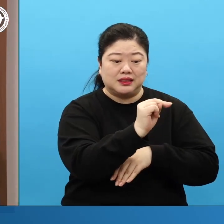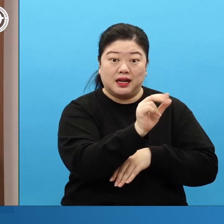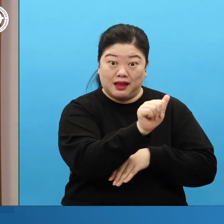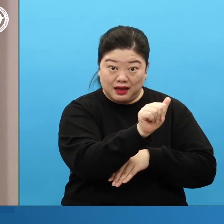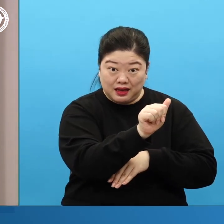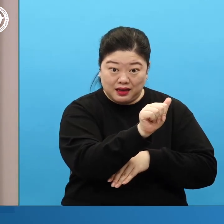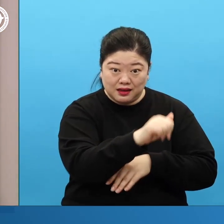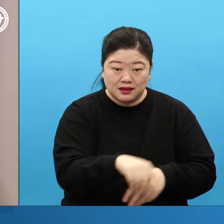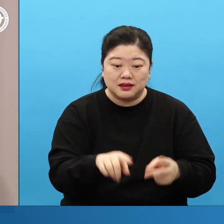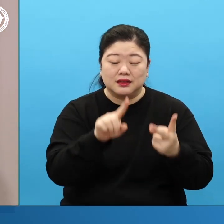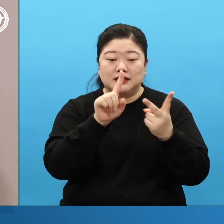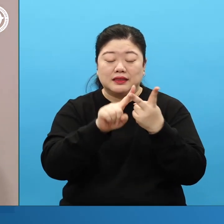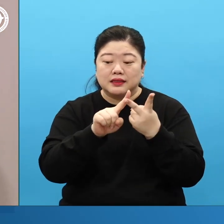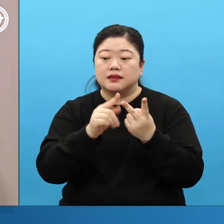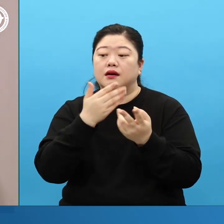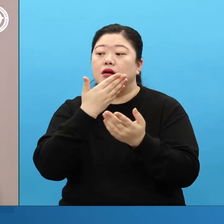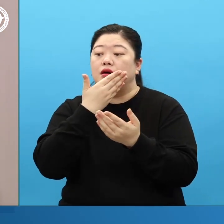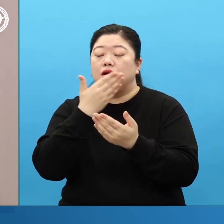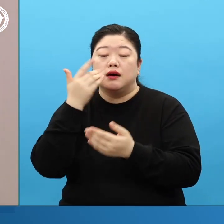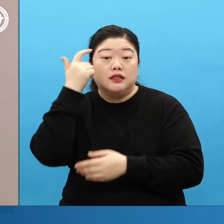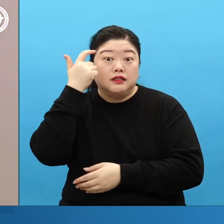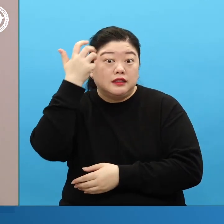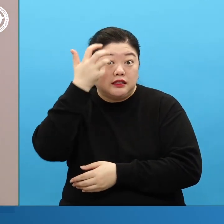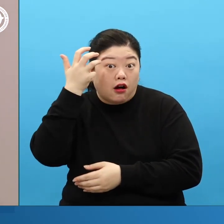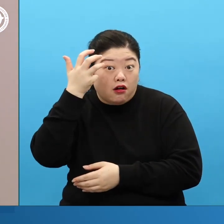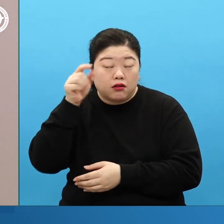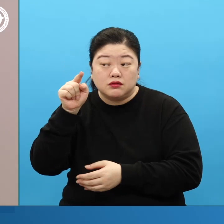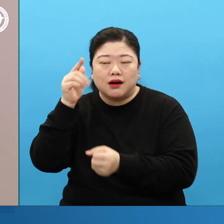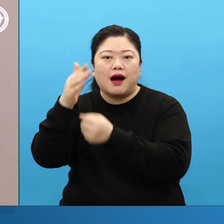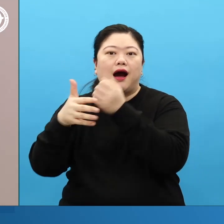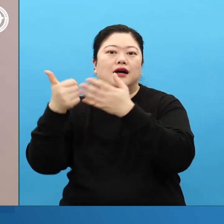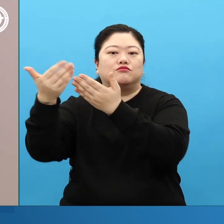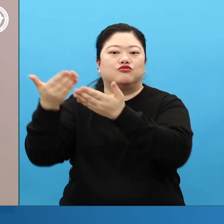하나님이 보좌에 주는 거기 때문에 이걸 보고 우리는 혹